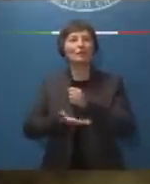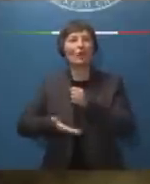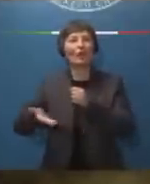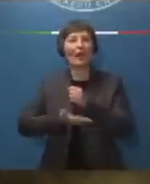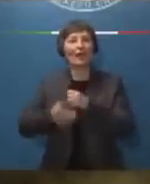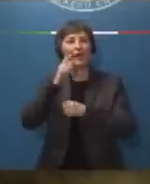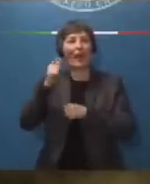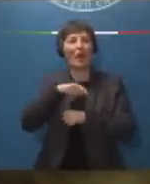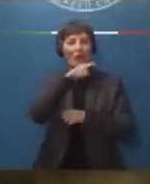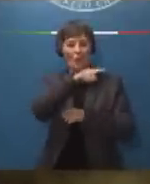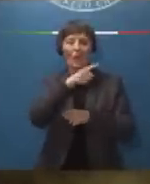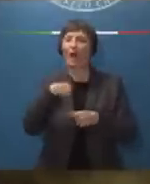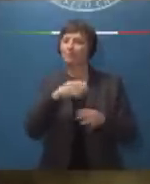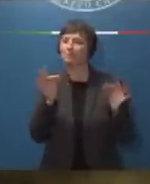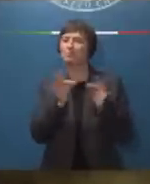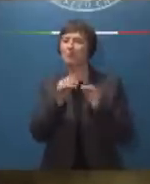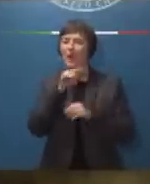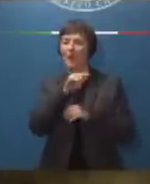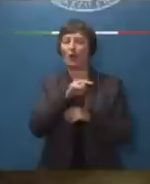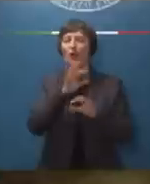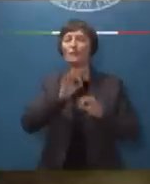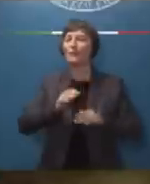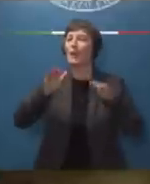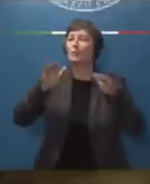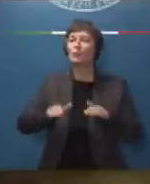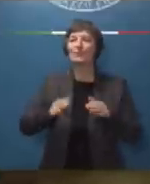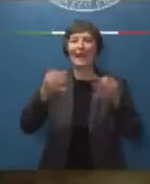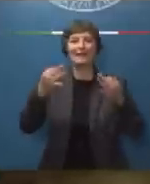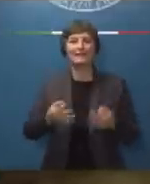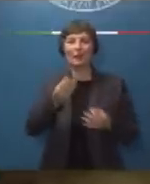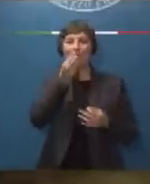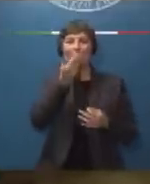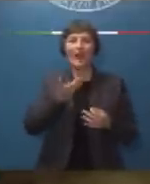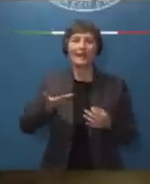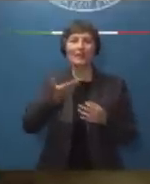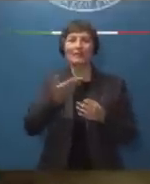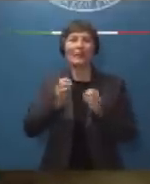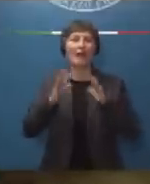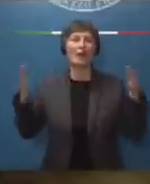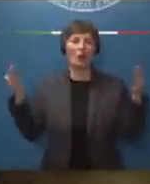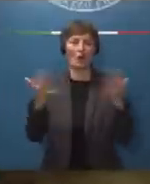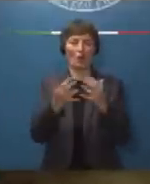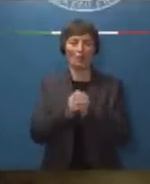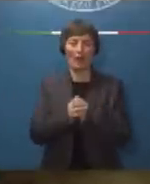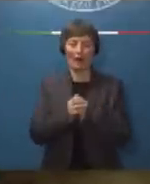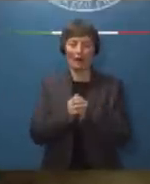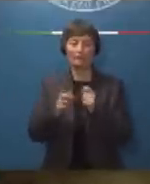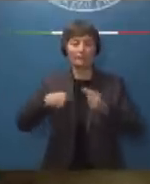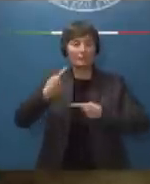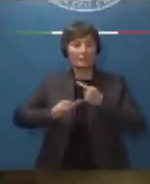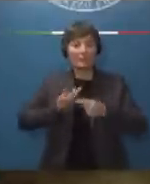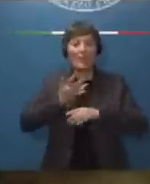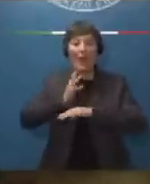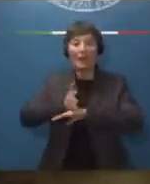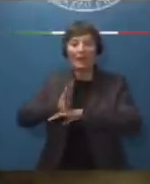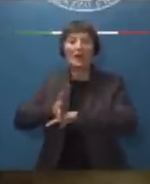questione fondamentale A tutela della sicurezza alimentare globale continuiamo ad attuare interventi nel settore umanitario